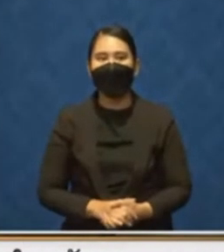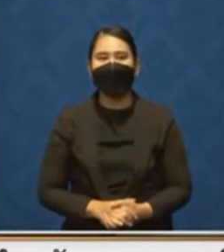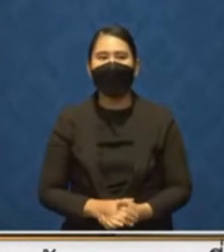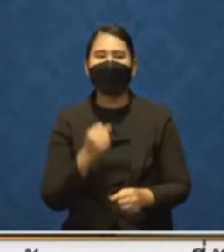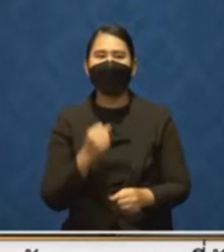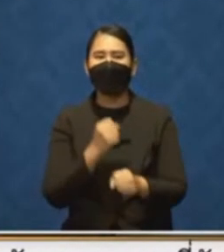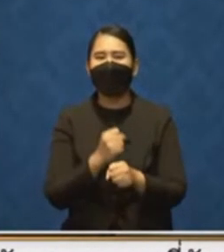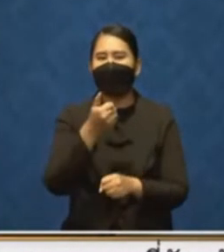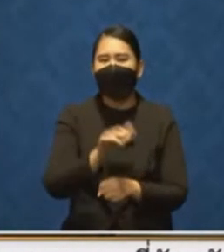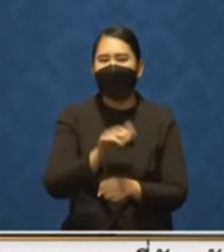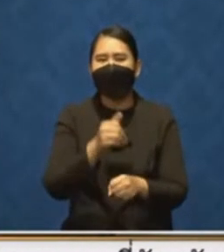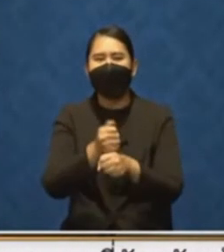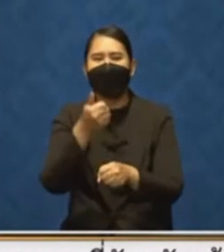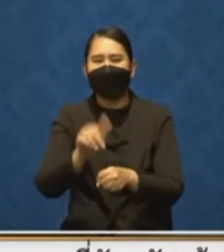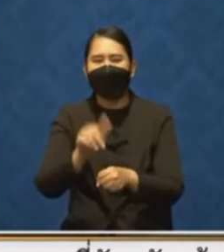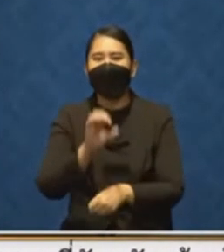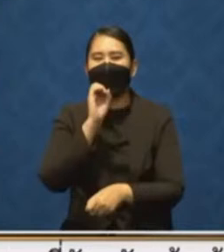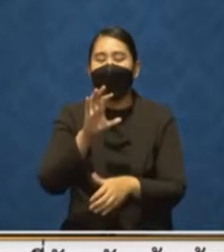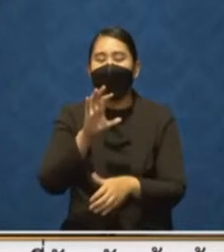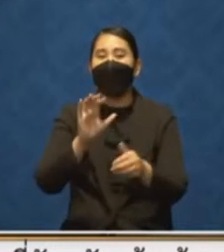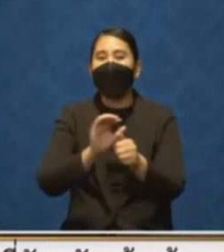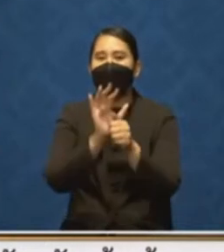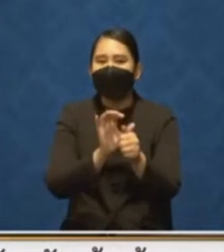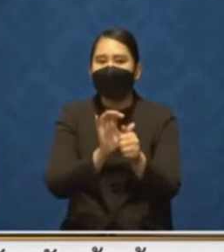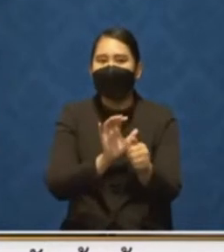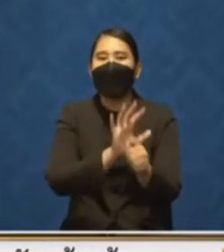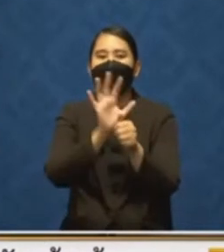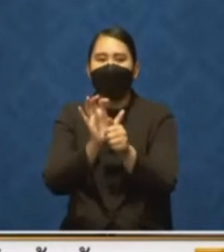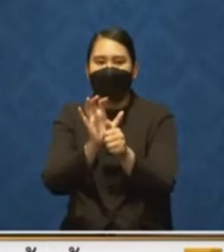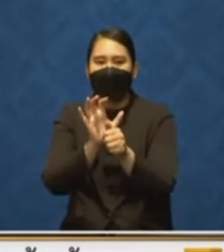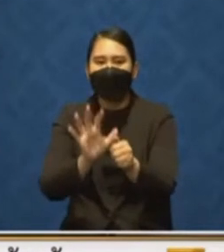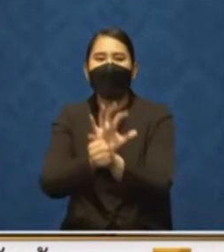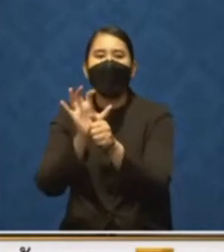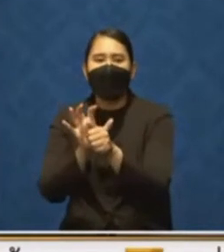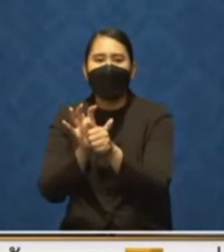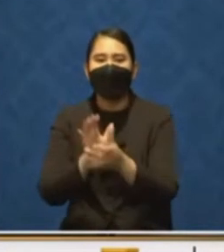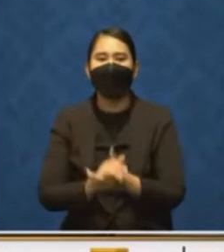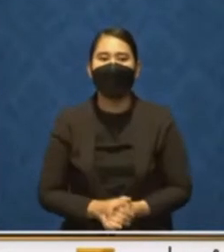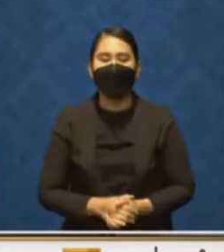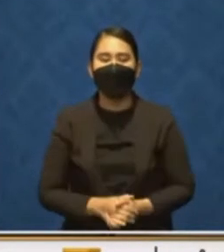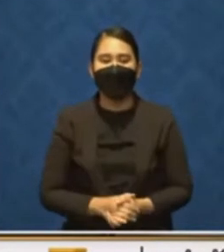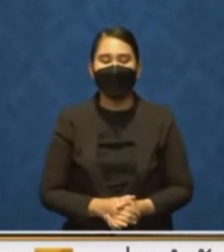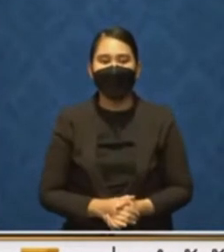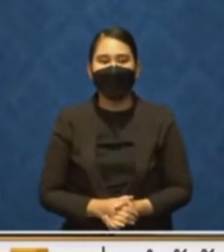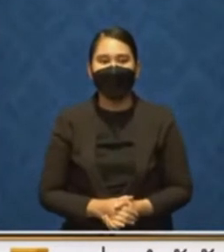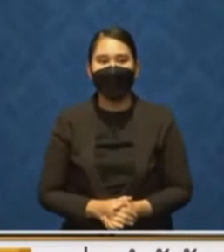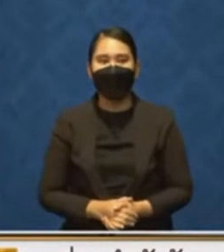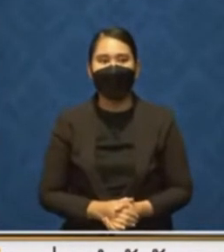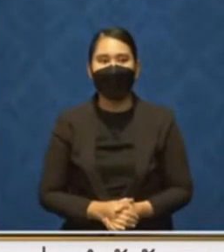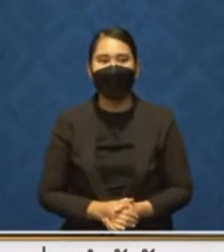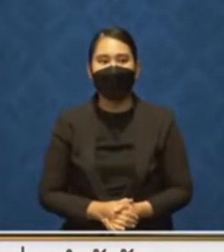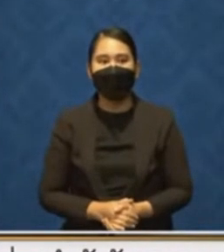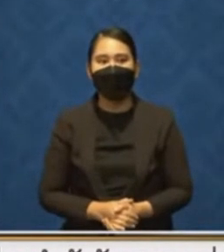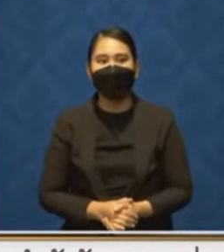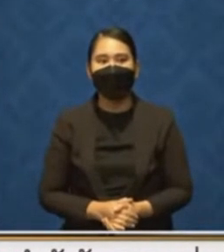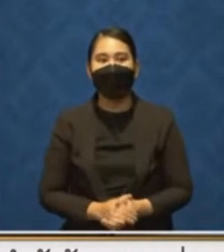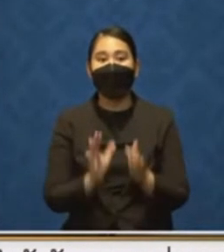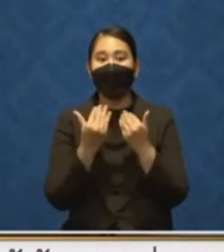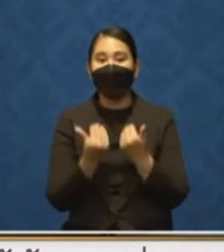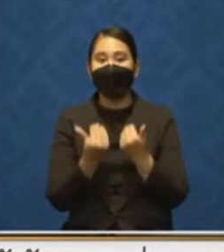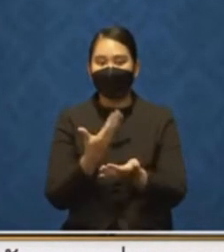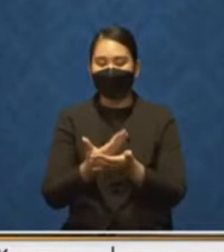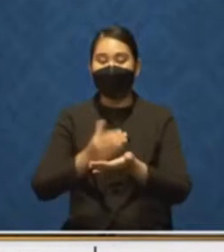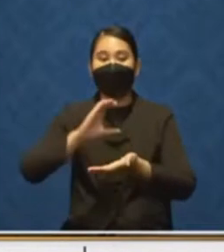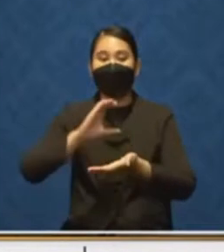ทำไม่ได้ก็อ้างโควิช Call itgo withสถานครับก็สวัสดีกองทุนน้ำมัน